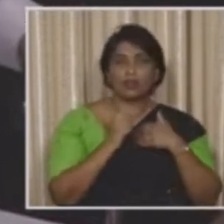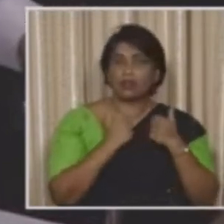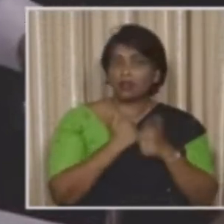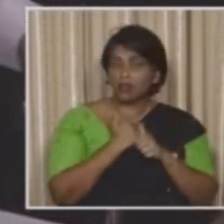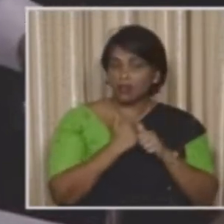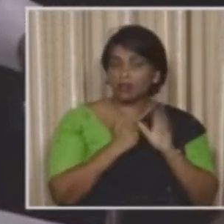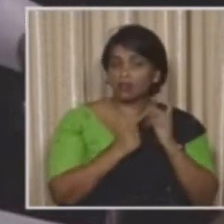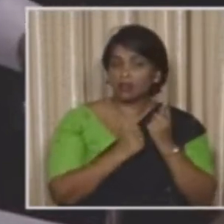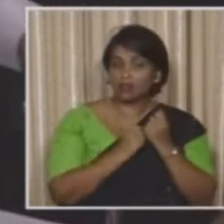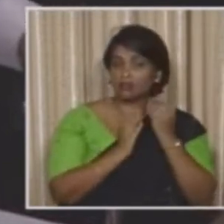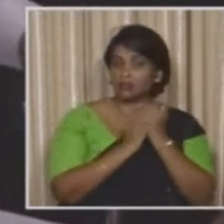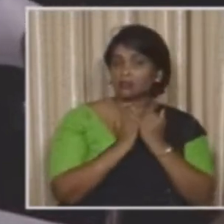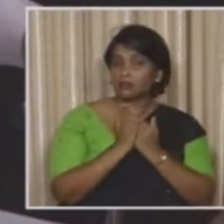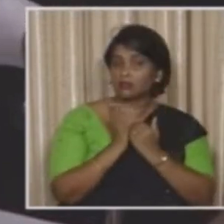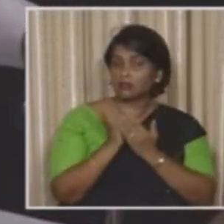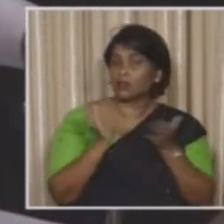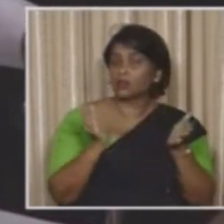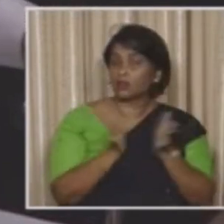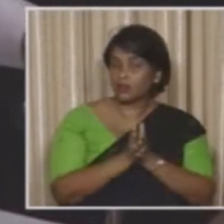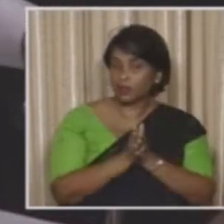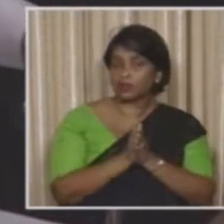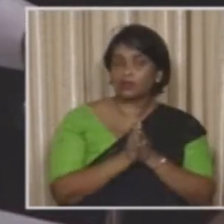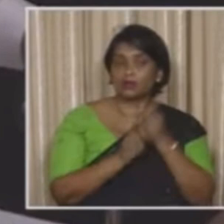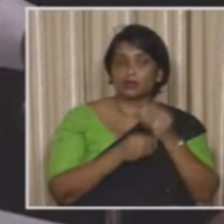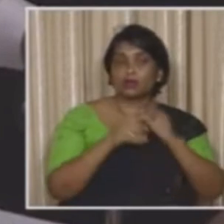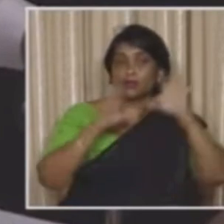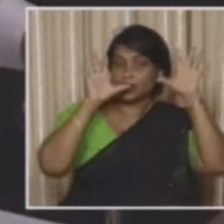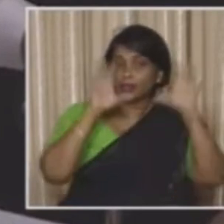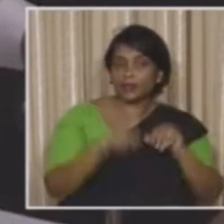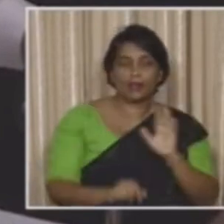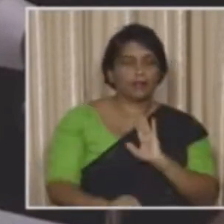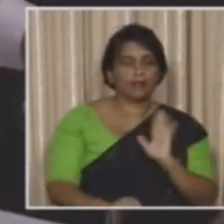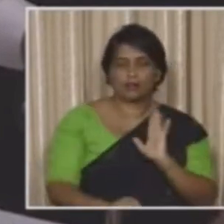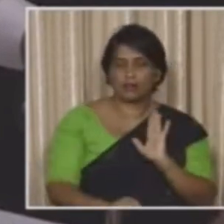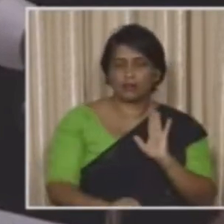ලද ආර්ථික න්‍යාය පත්‍රයක් කරා අපි මේ ආයෝජන කැඳවා ගත්තා නෙවෙයි.